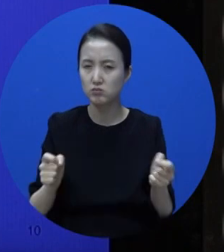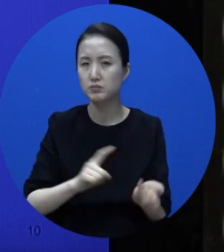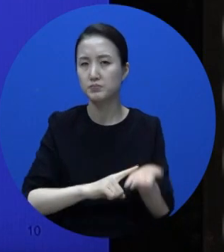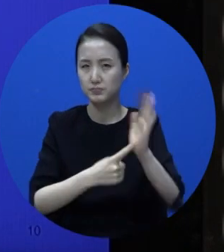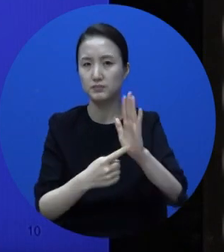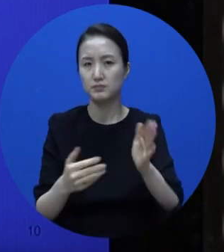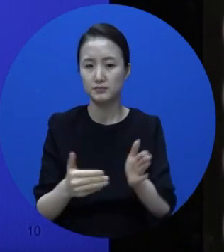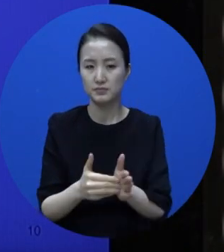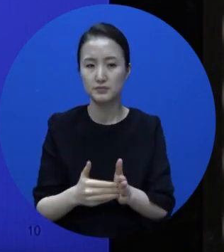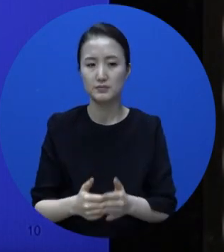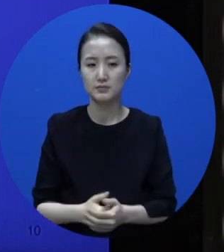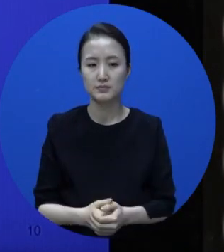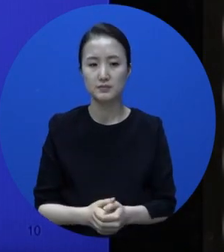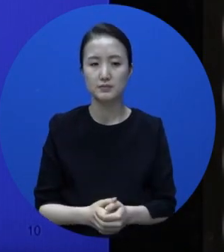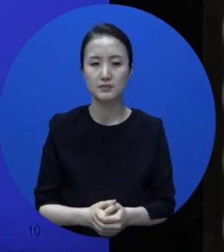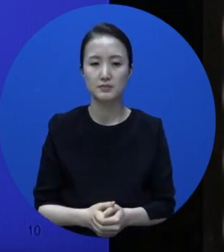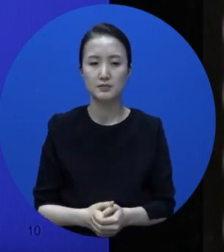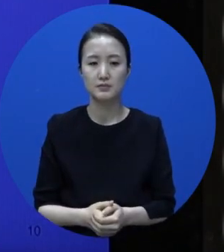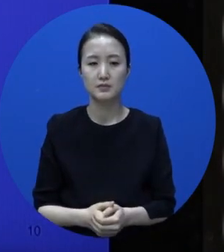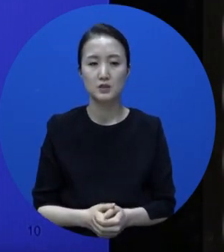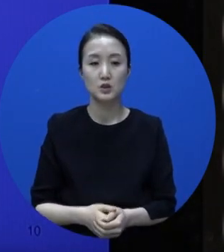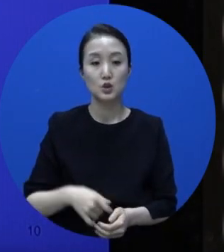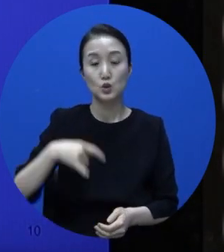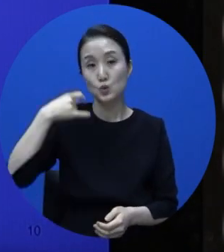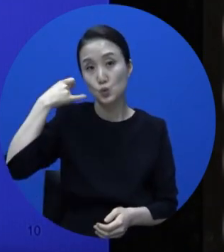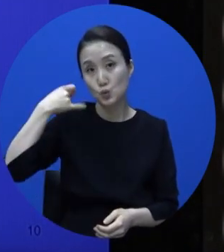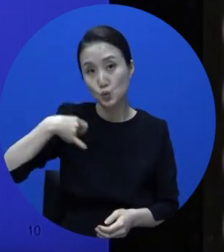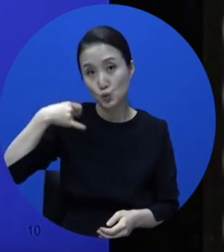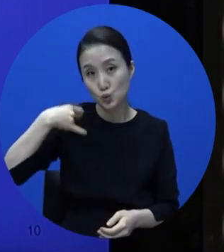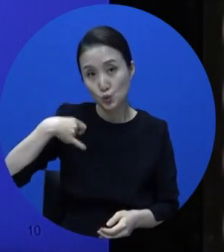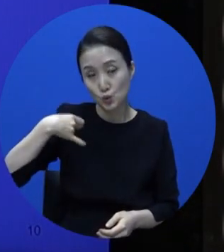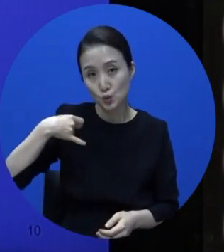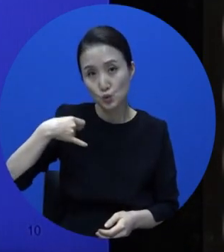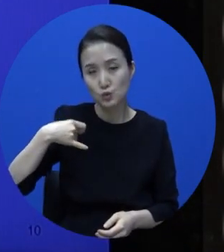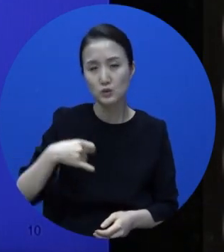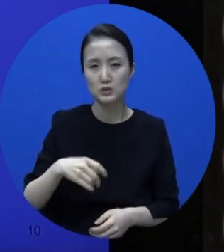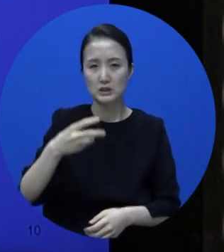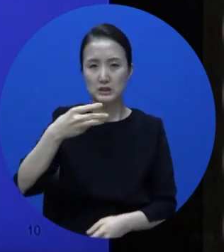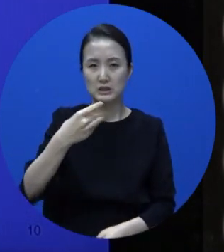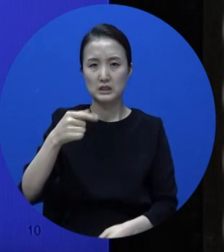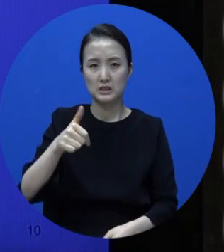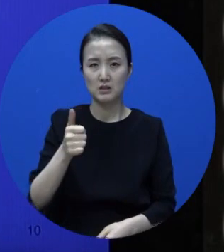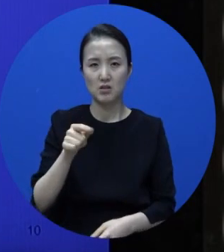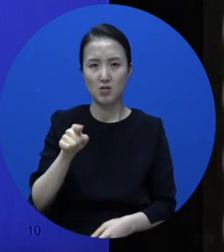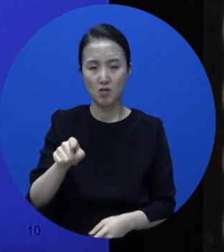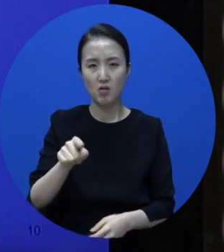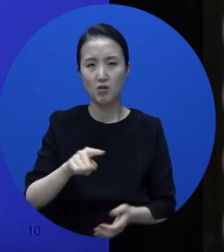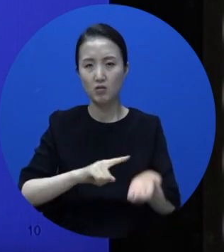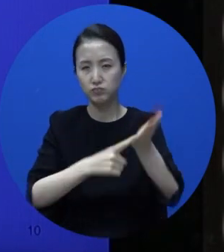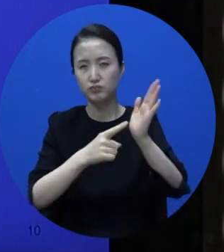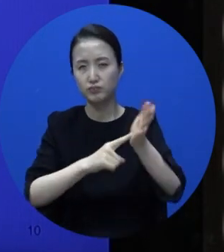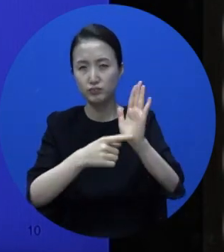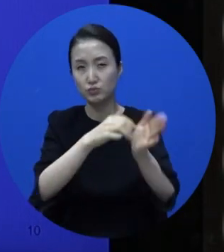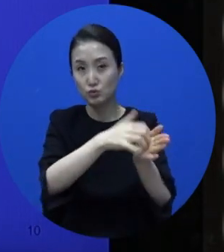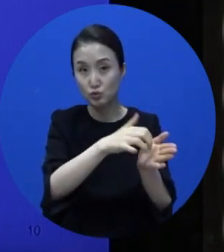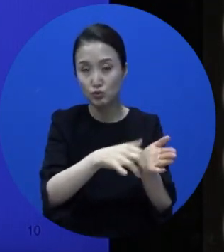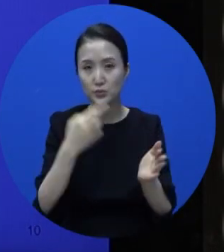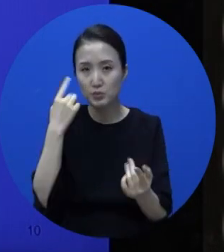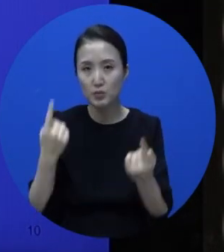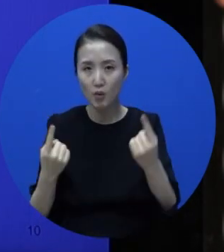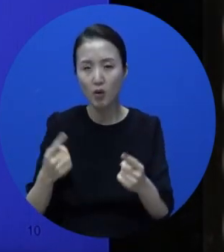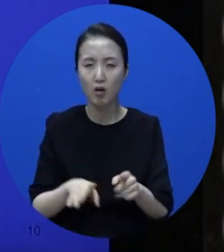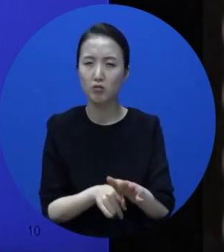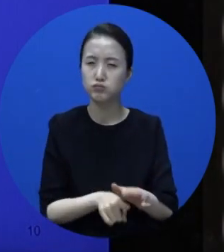특허출원 건수가 미국의 특허 출원 버스를 압도적으로 초과 하기 시작했습니다 그리고